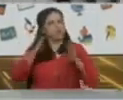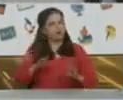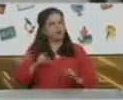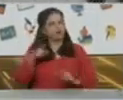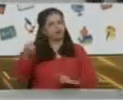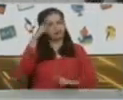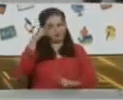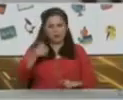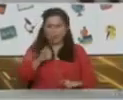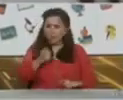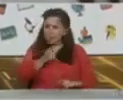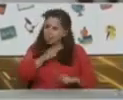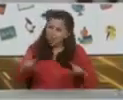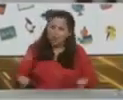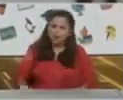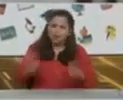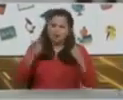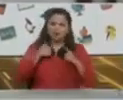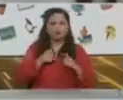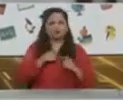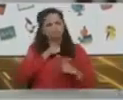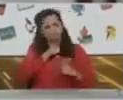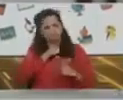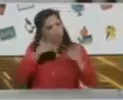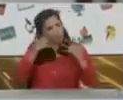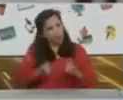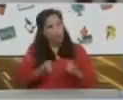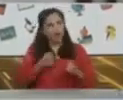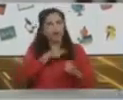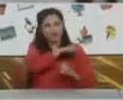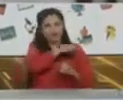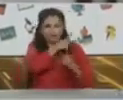अपने जीवन का संकल्प बनाना चाहेंगे।